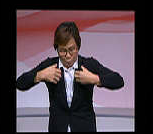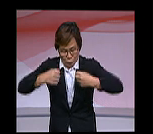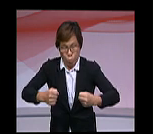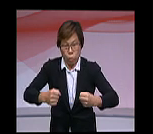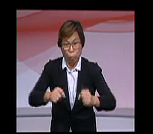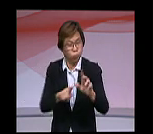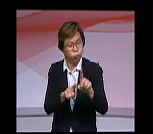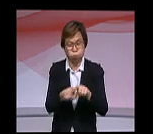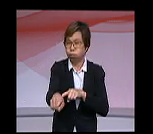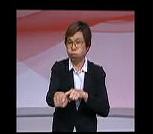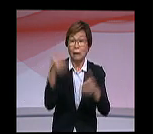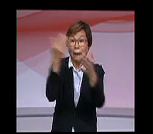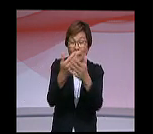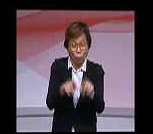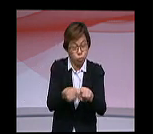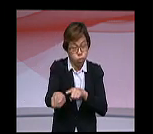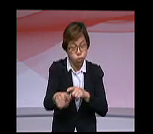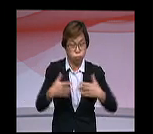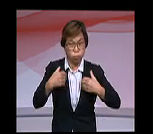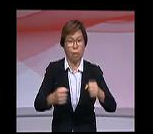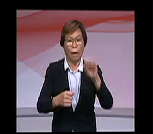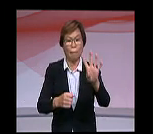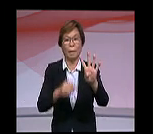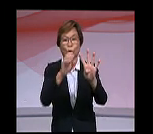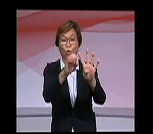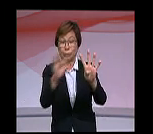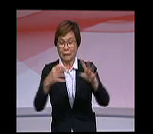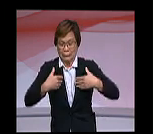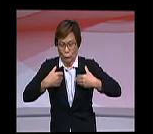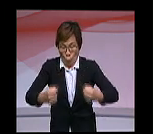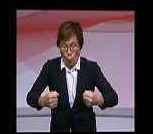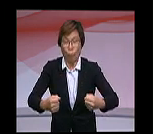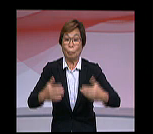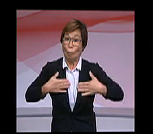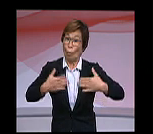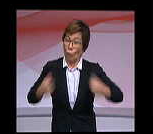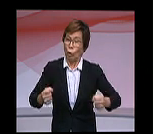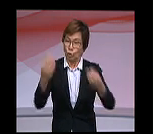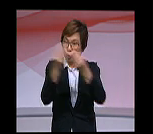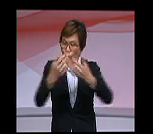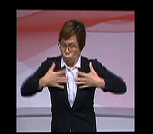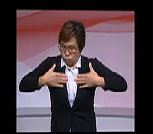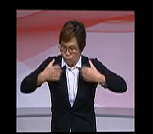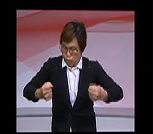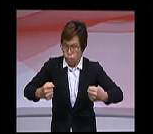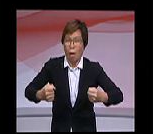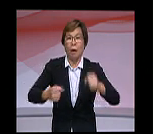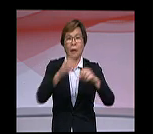yang tertinggi setakat ini iaitu 409 kes, di mana kadar penyembuhan ialah